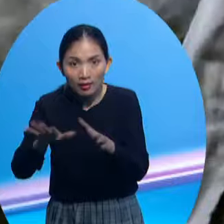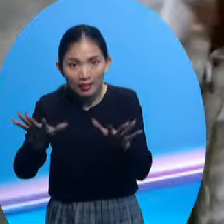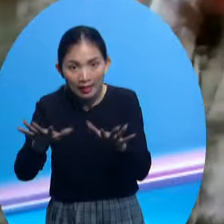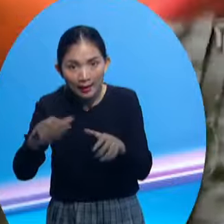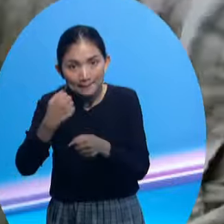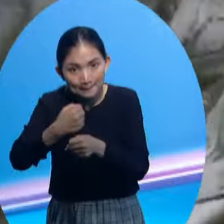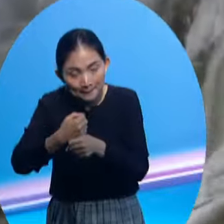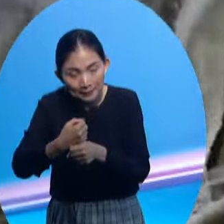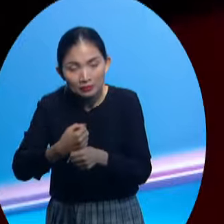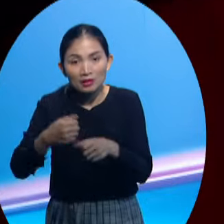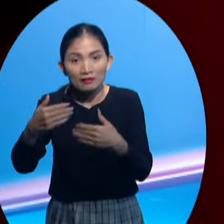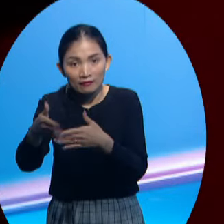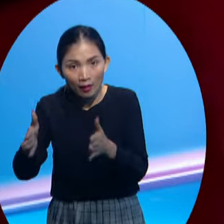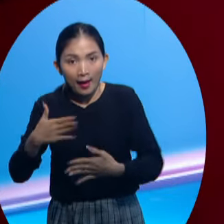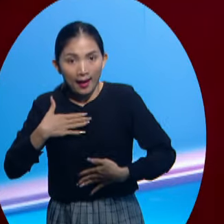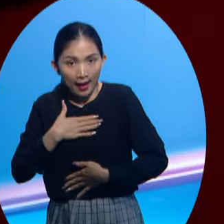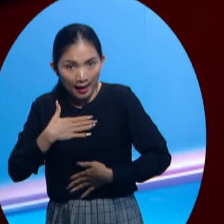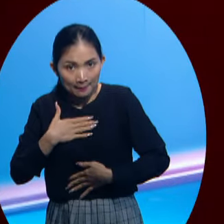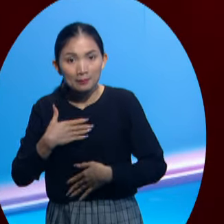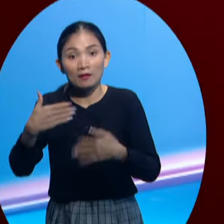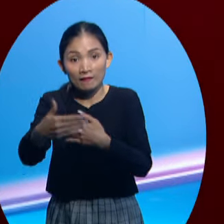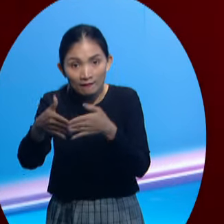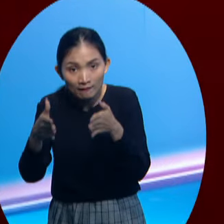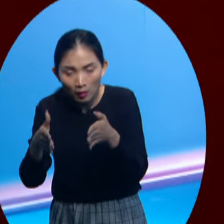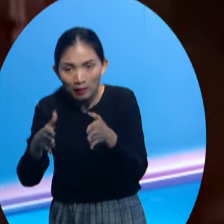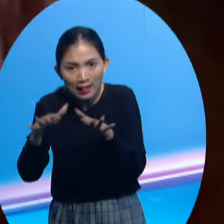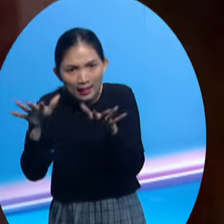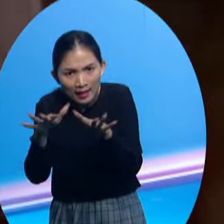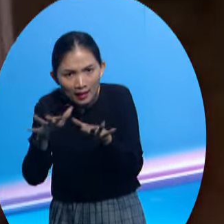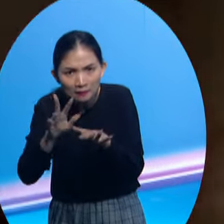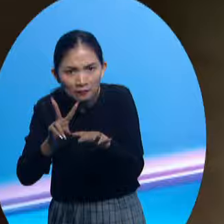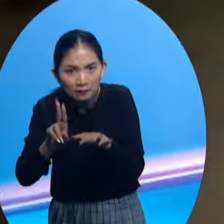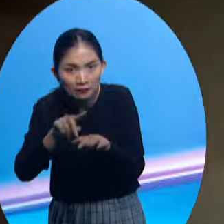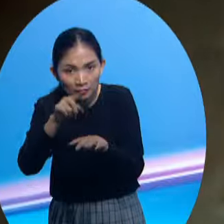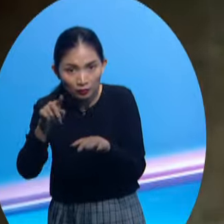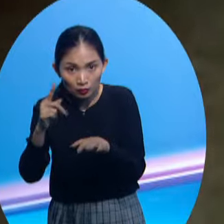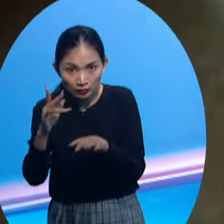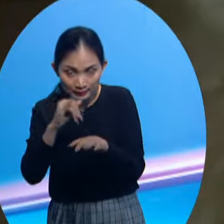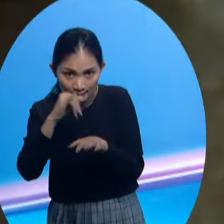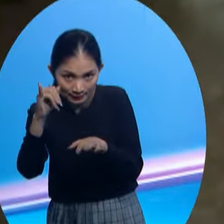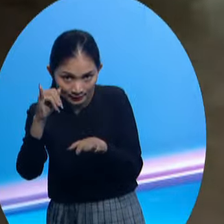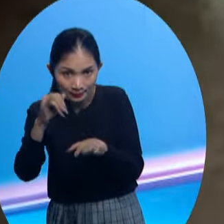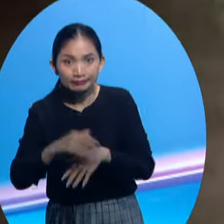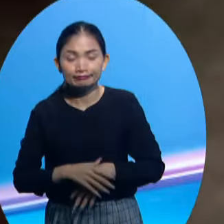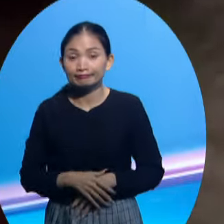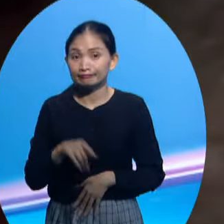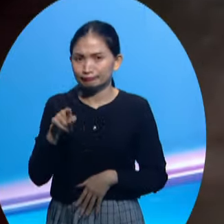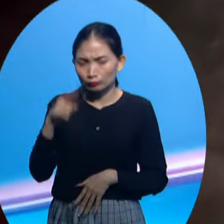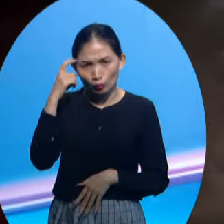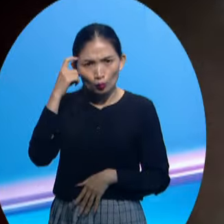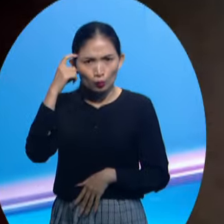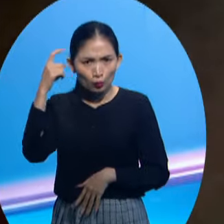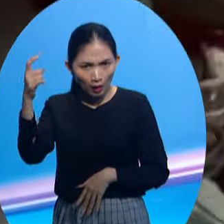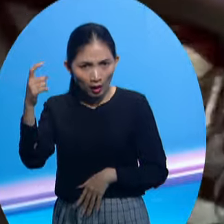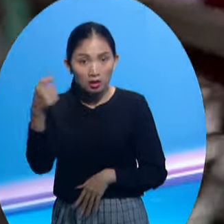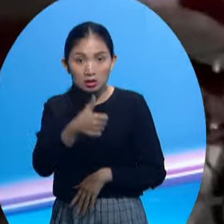nơi để chế tạo vũ khí mạng lưới này cũng được kết nối dẫn đến nơi ở của ahed gand một chỉ huy đóng vai trò quan trọng trong việc lên kế